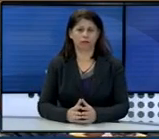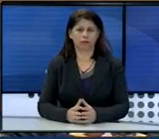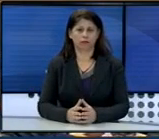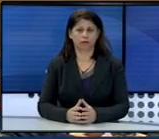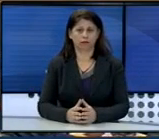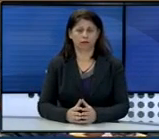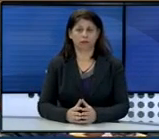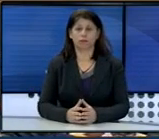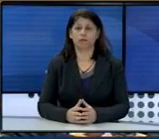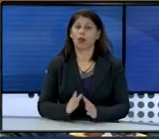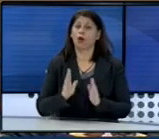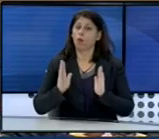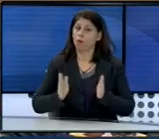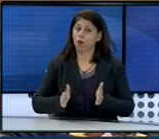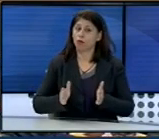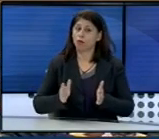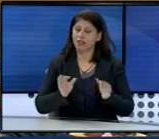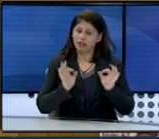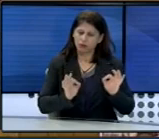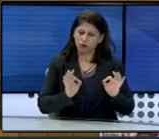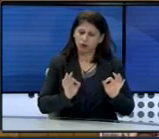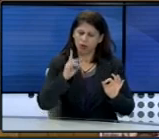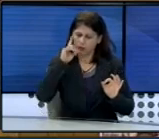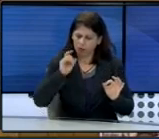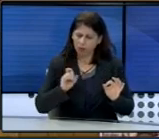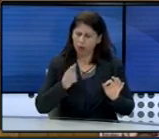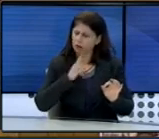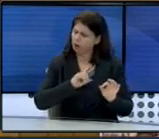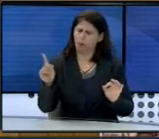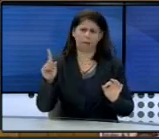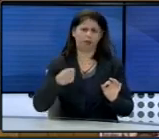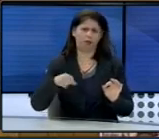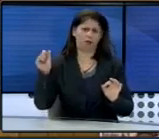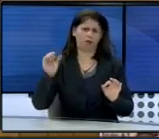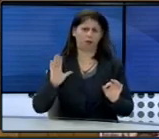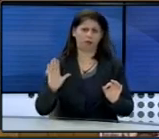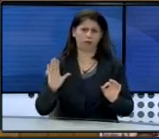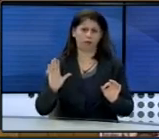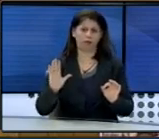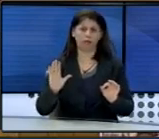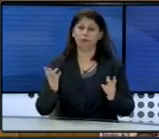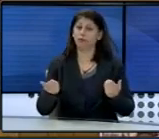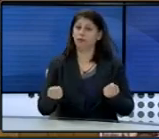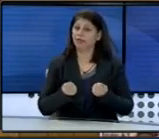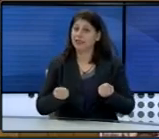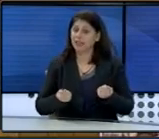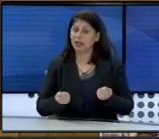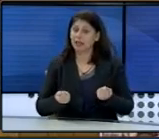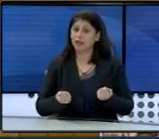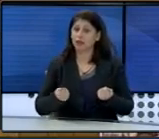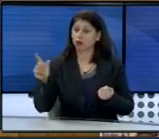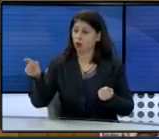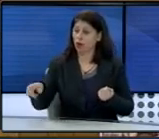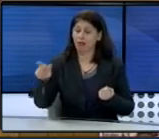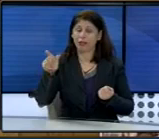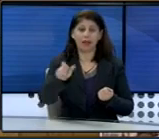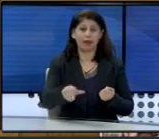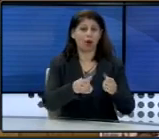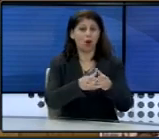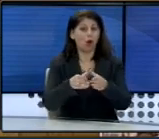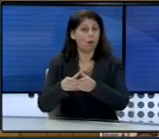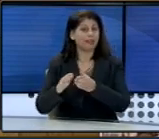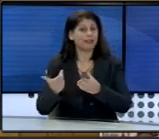Μπορούμε όμως να μην διαφωνούμε στα αυτονόητα, στα δεδομένα. Στο τι πράττει το κάθε κόμμα, τι